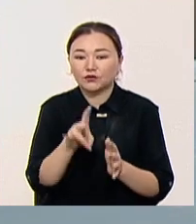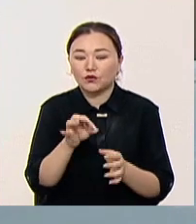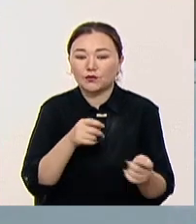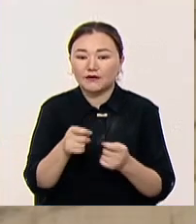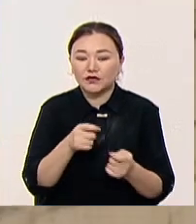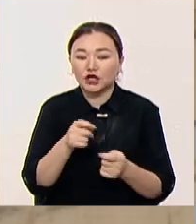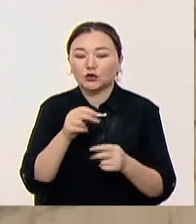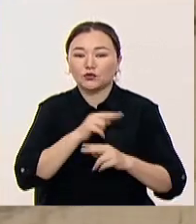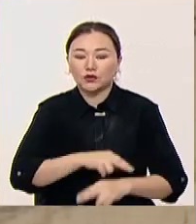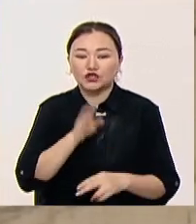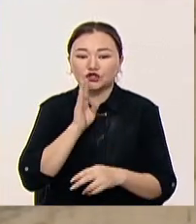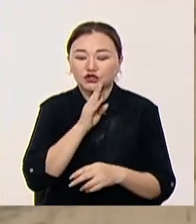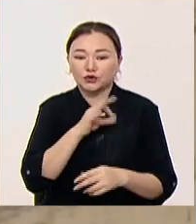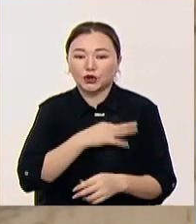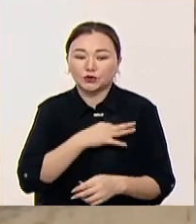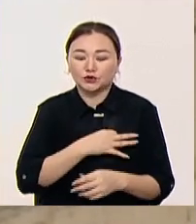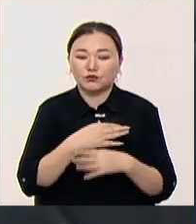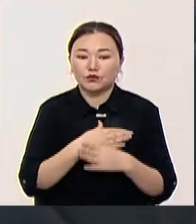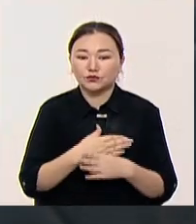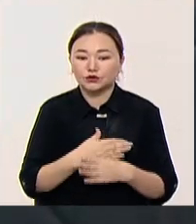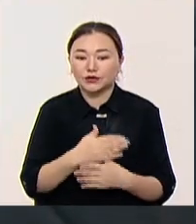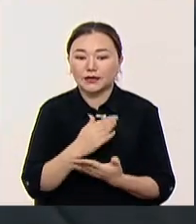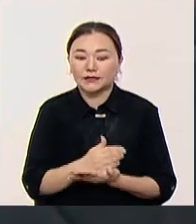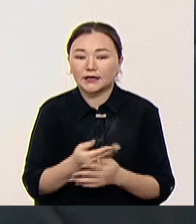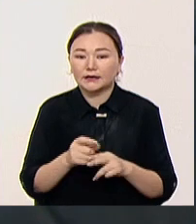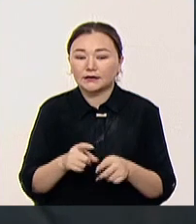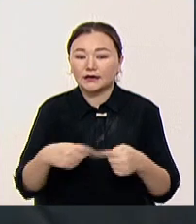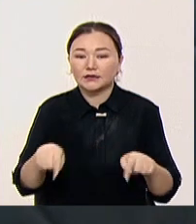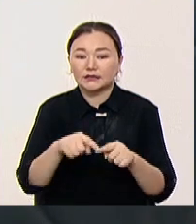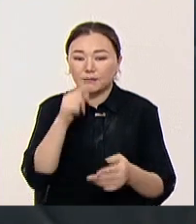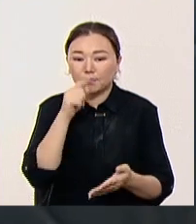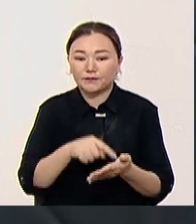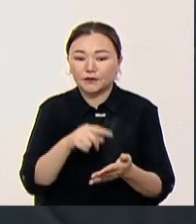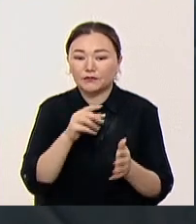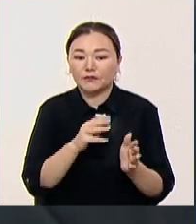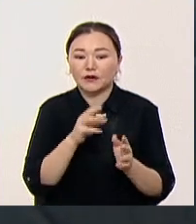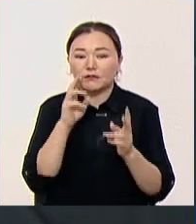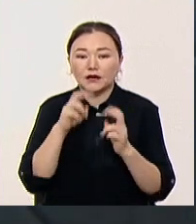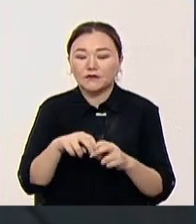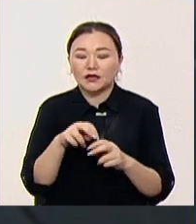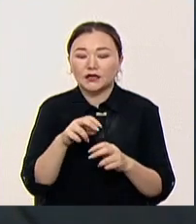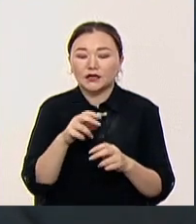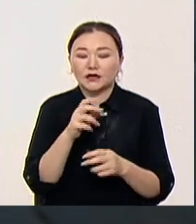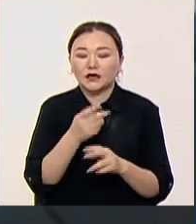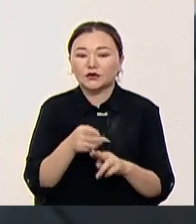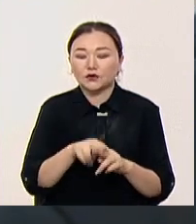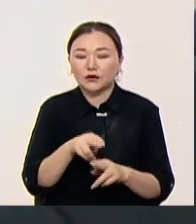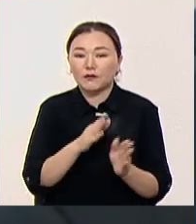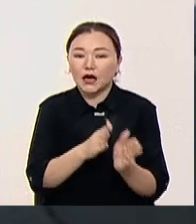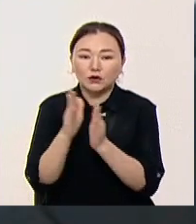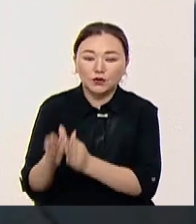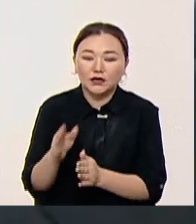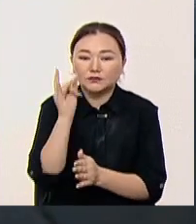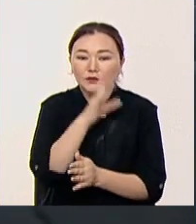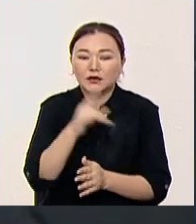труда женщине оказывают юридическую помощь. Данное предприятие подпадает под мораторий, который действует в Республике